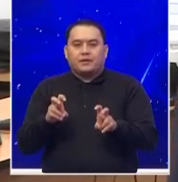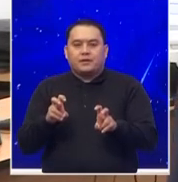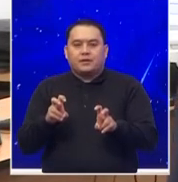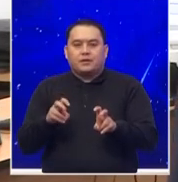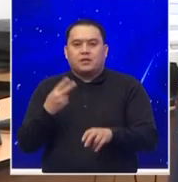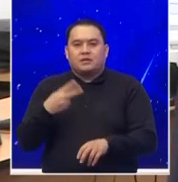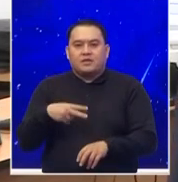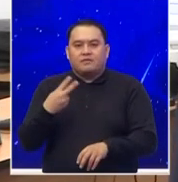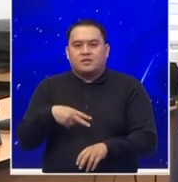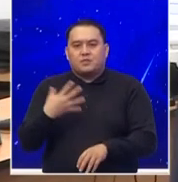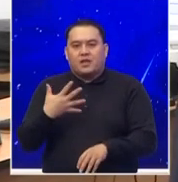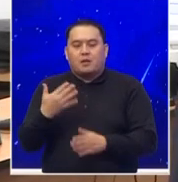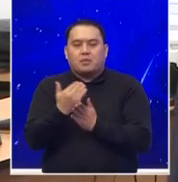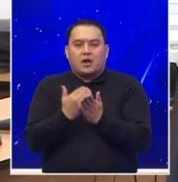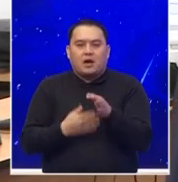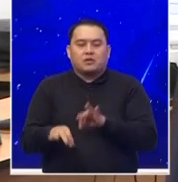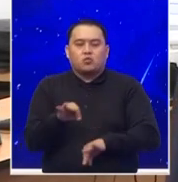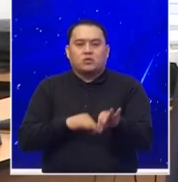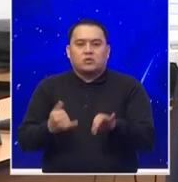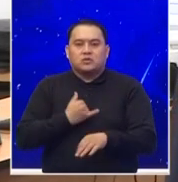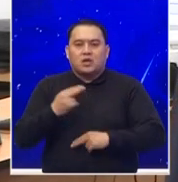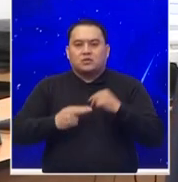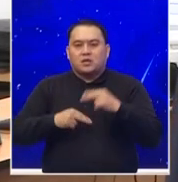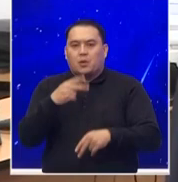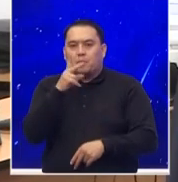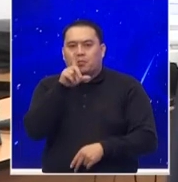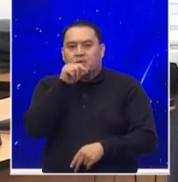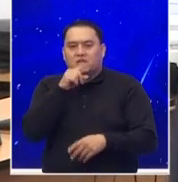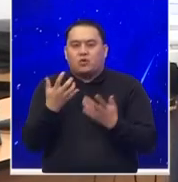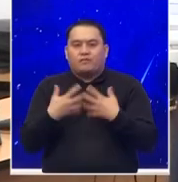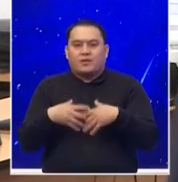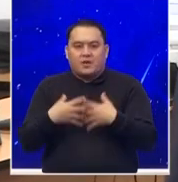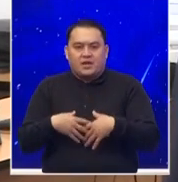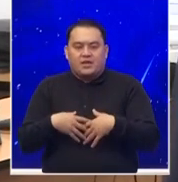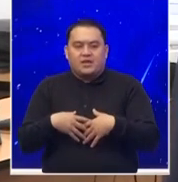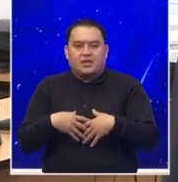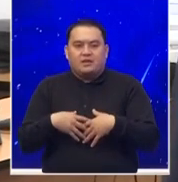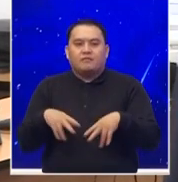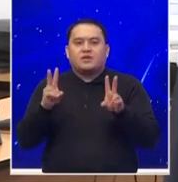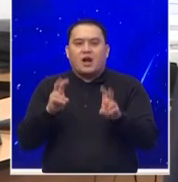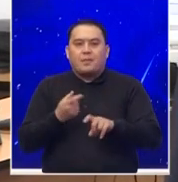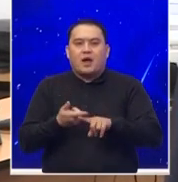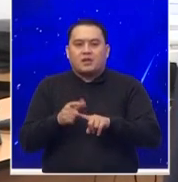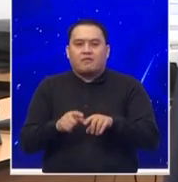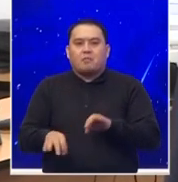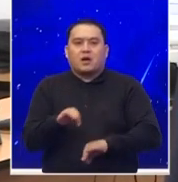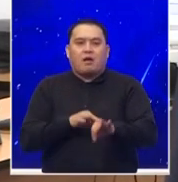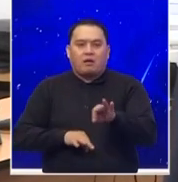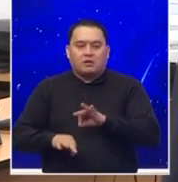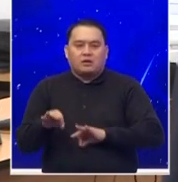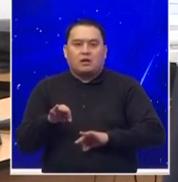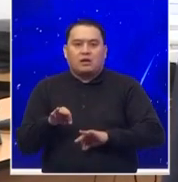бизнеса 2025 по проекту строительства птицефабрики ТО «Примакос». В рамках данного проекта